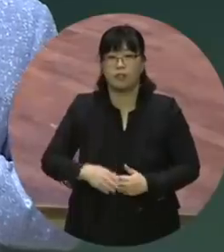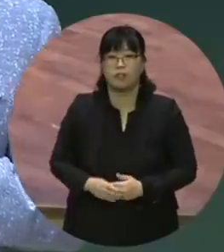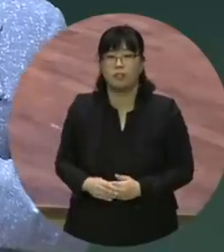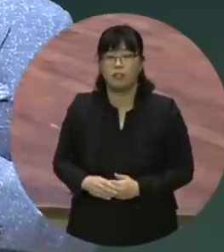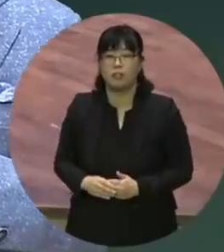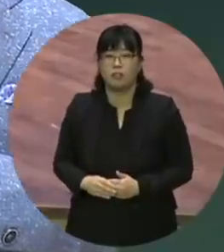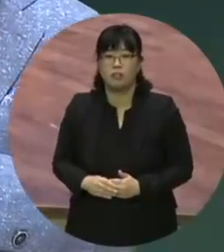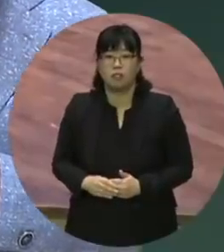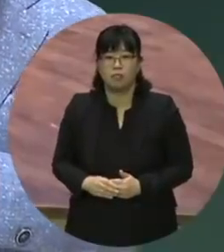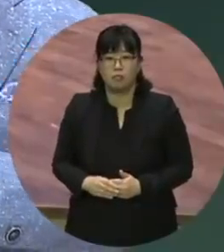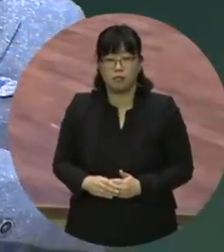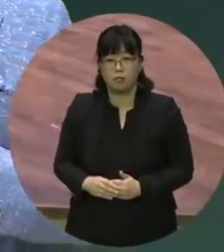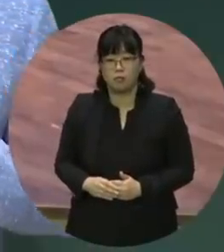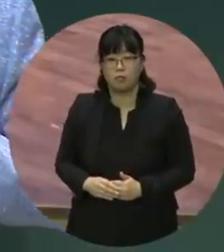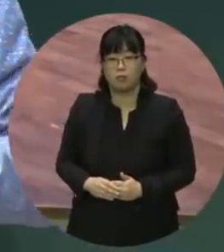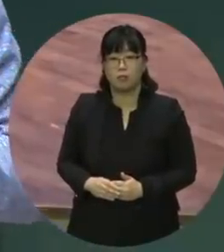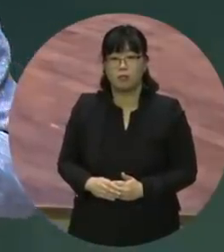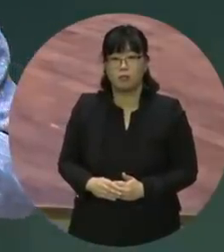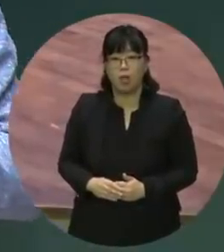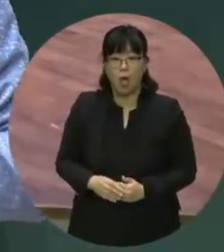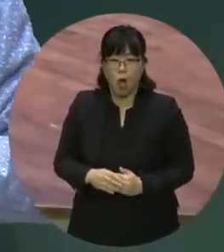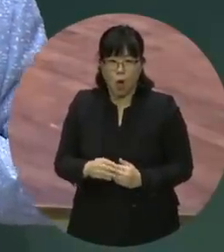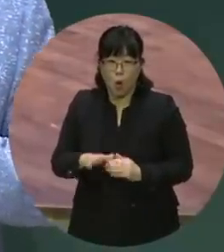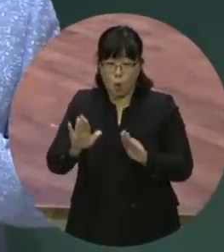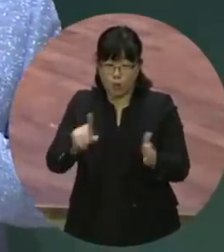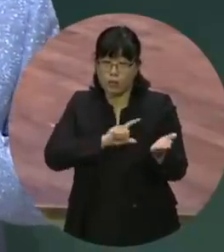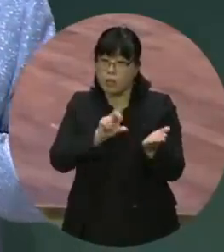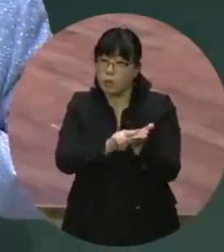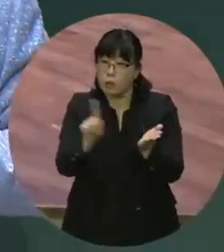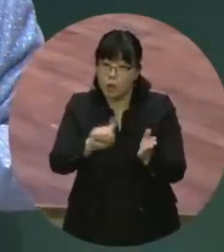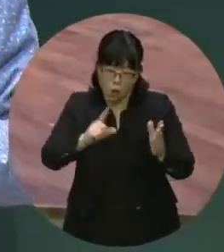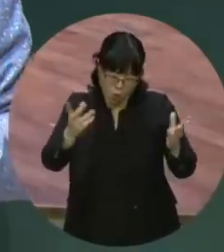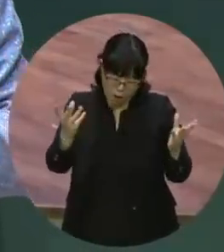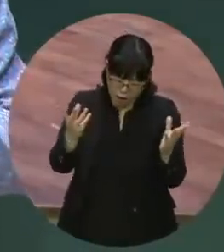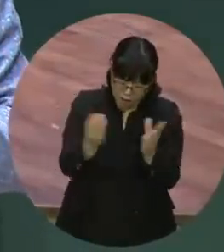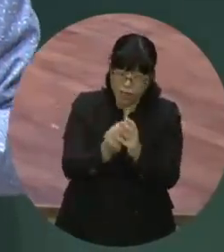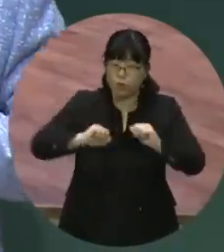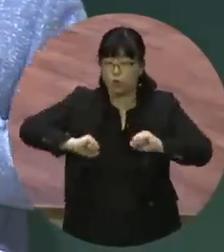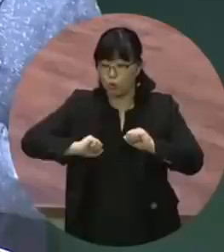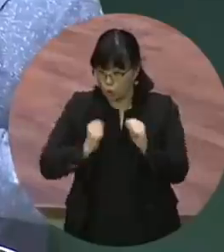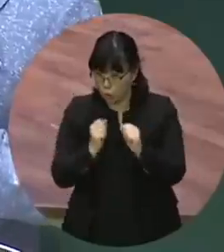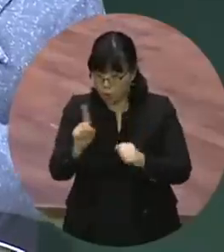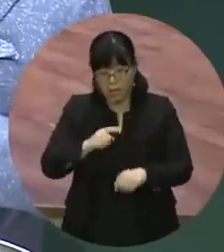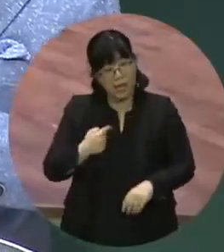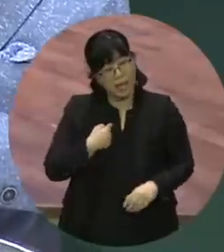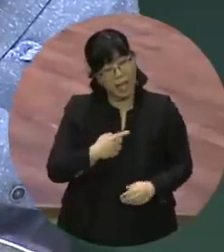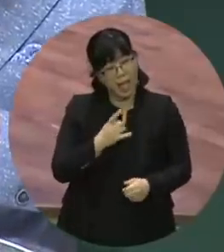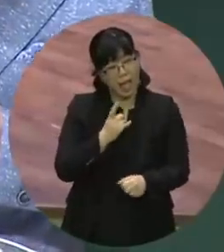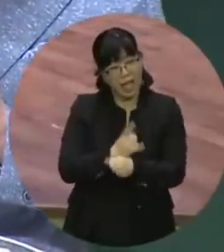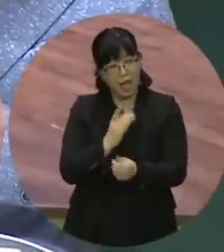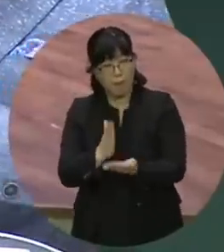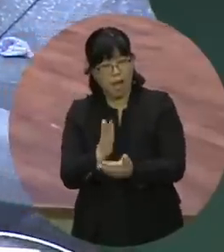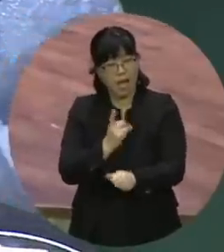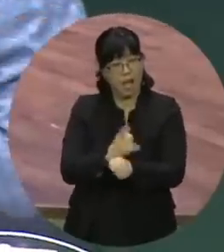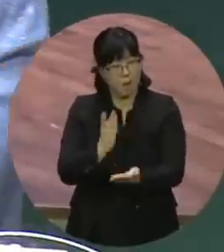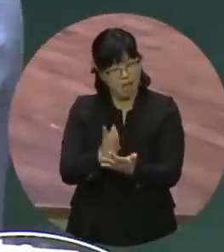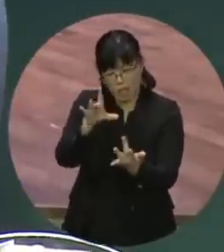아니요. 안 돼가 아니란 말이에요. 절대 순종의 마음 가지시기 바랍니다. 그럼 첫째로